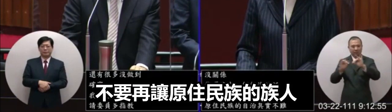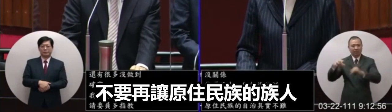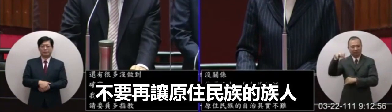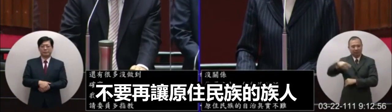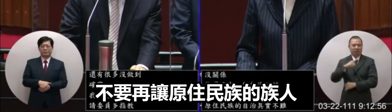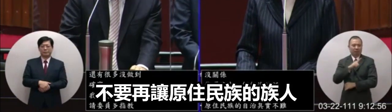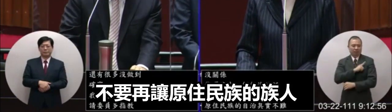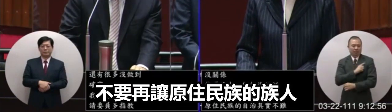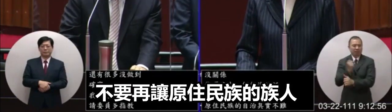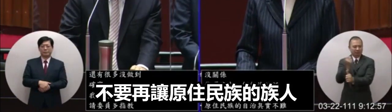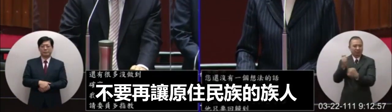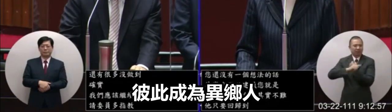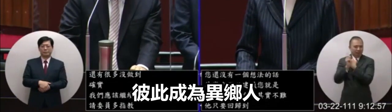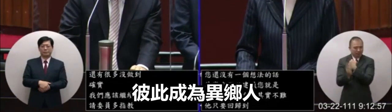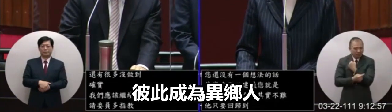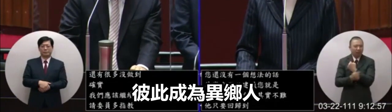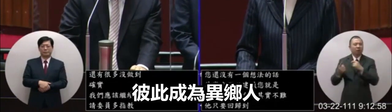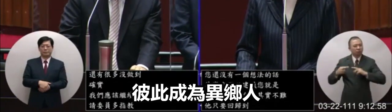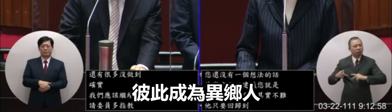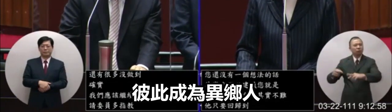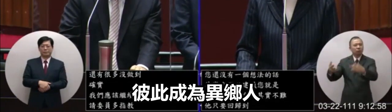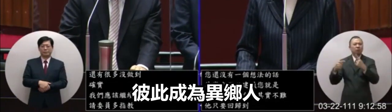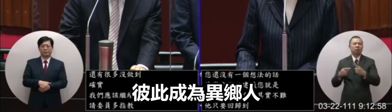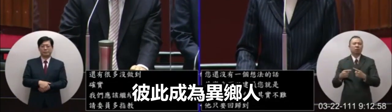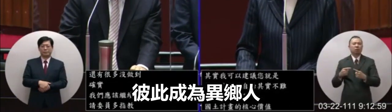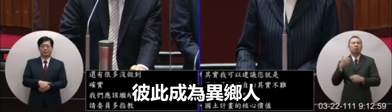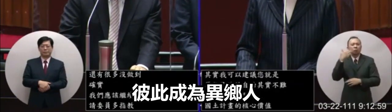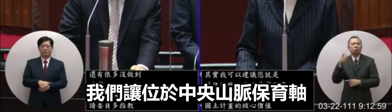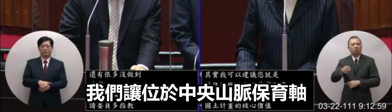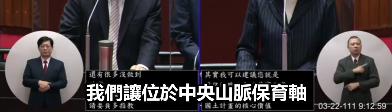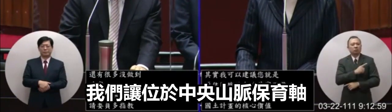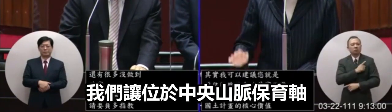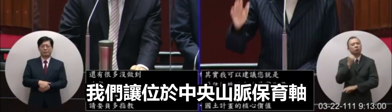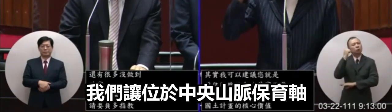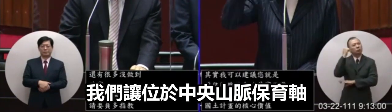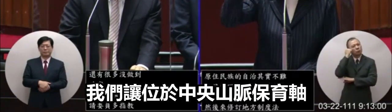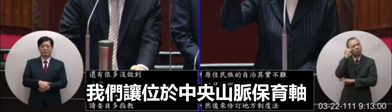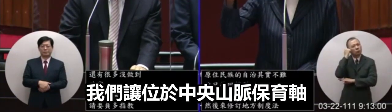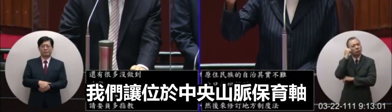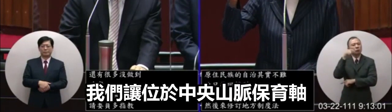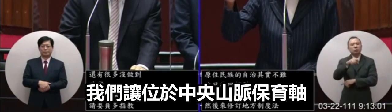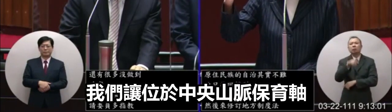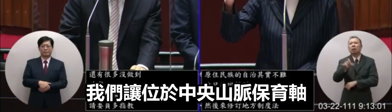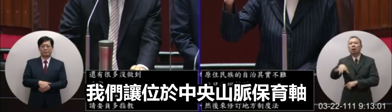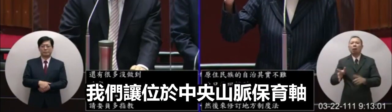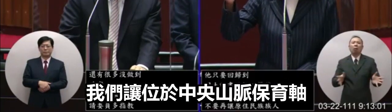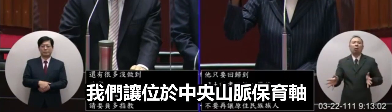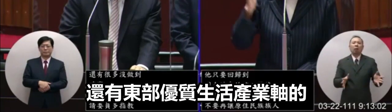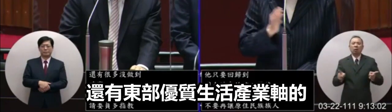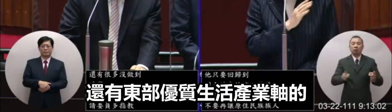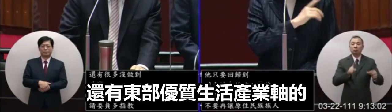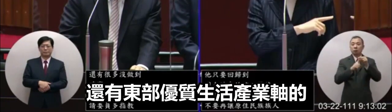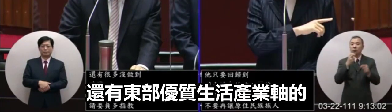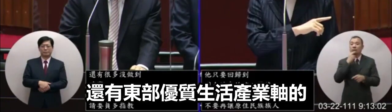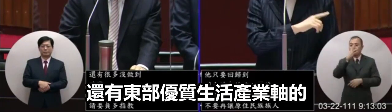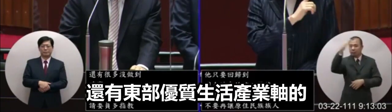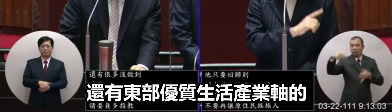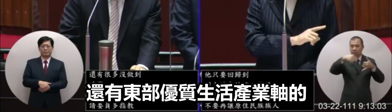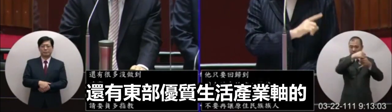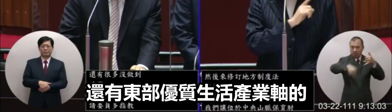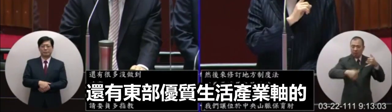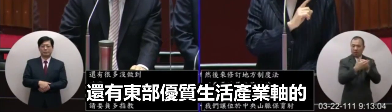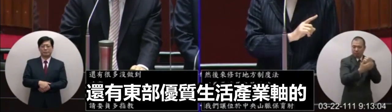要再让原住民族的族人彼此成为异乡人。我们让位于中央山脉保育轴还有东